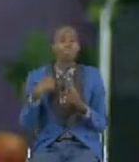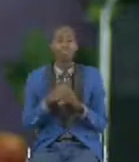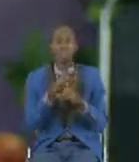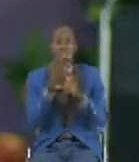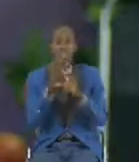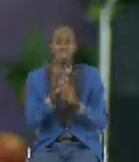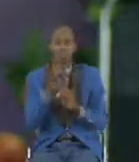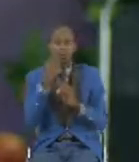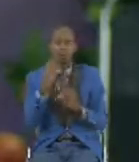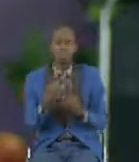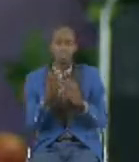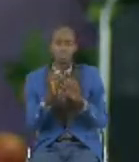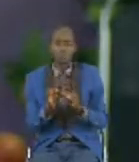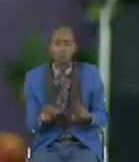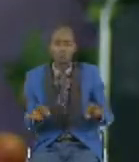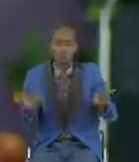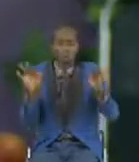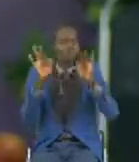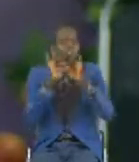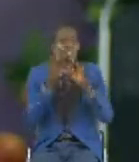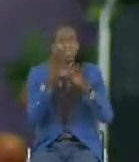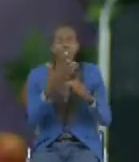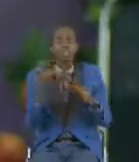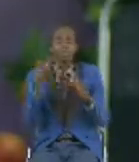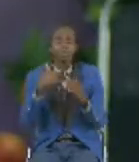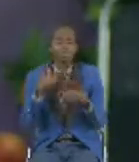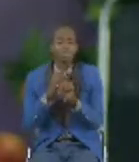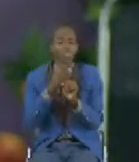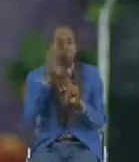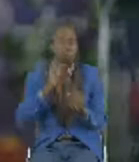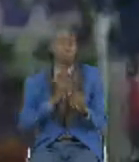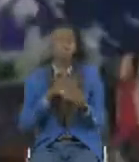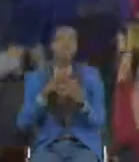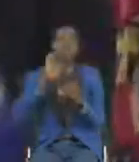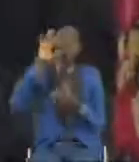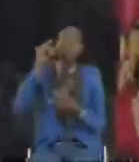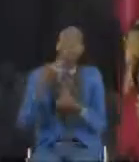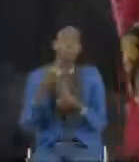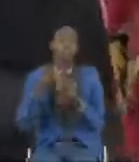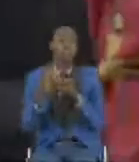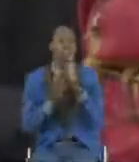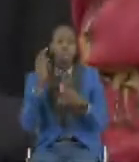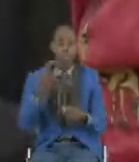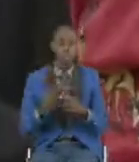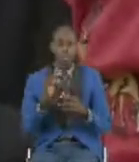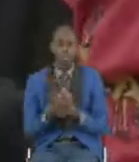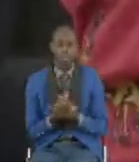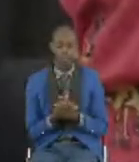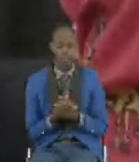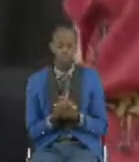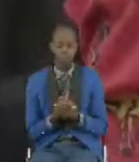les choses particulières que tu as préparées pour nous dans ta parole au nom de Jésus.